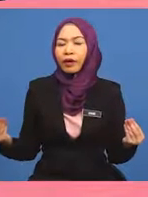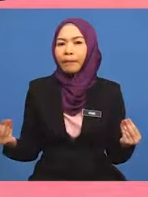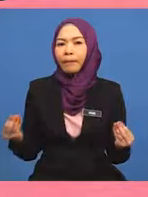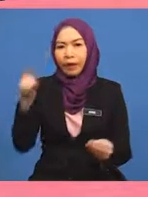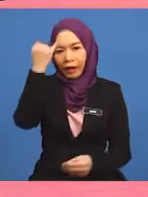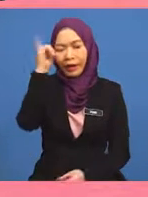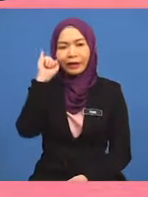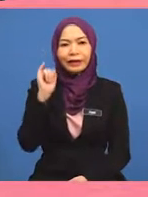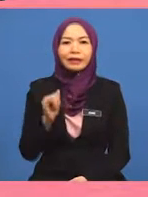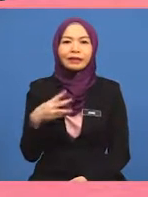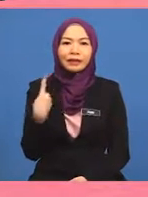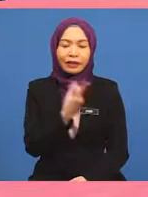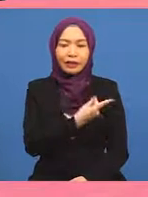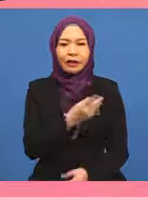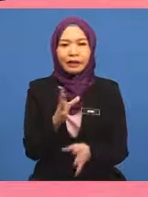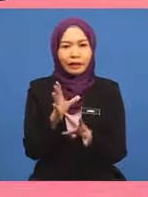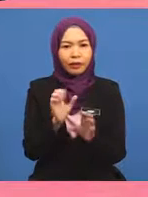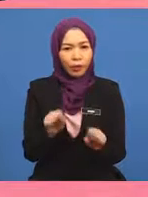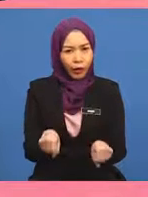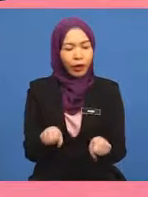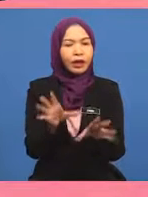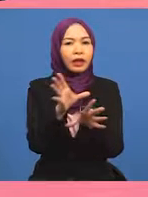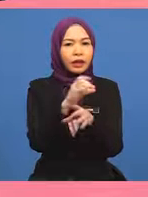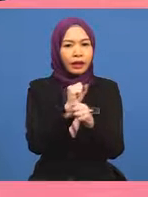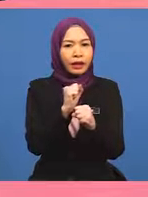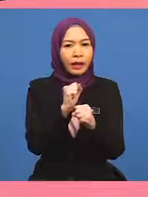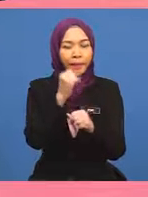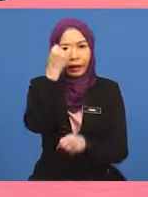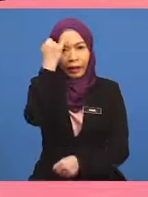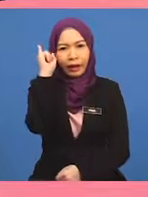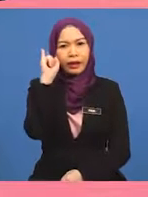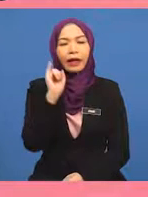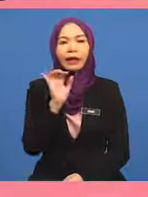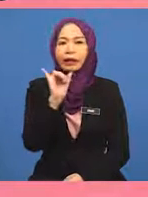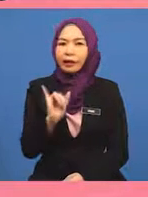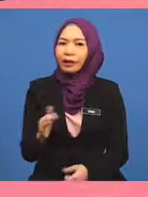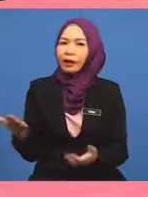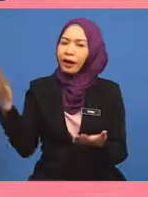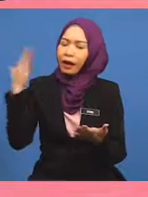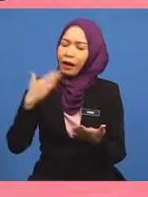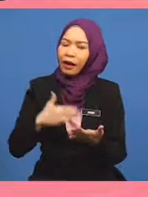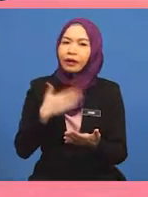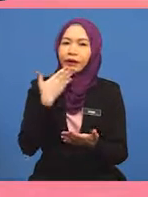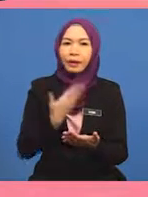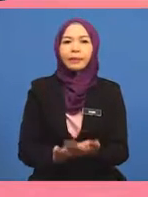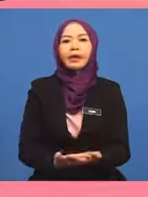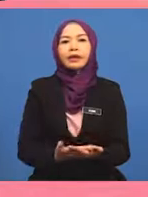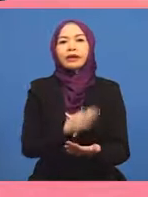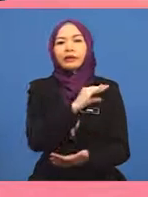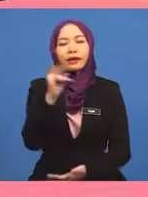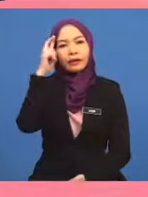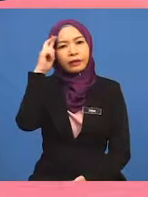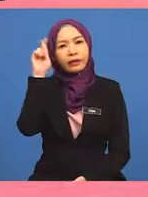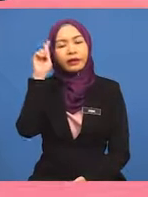kita akan berpotensi untuk mendapatkan idea yang lebih kreatif dan terbaik.